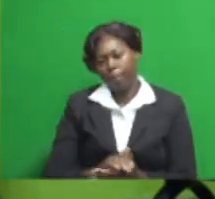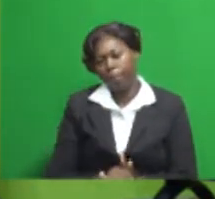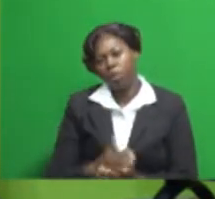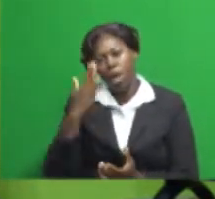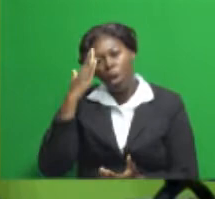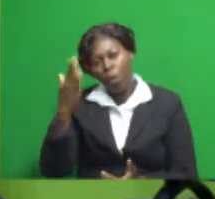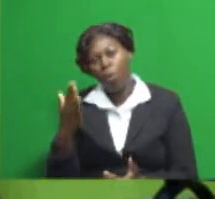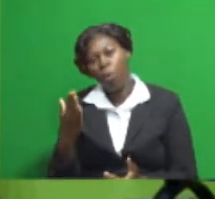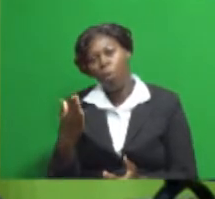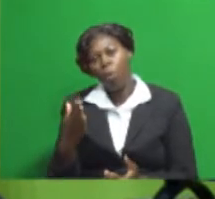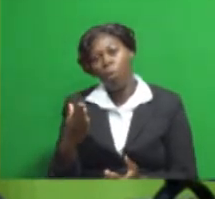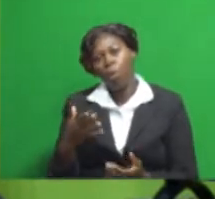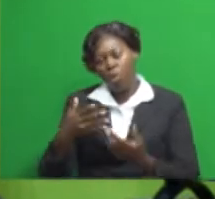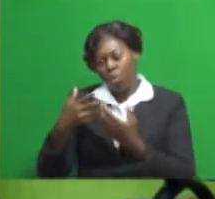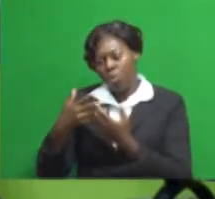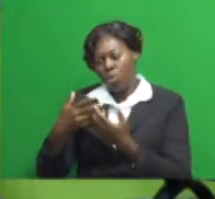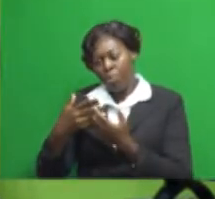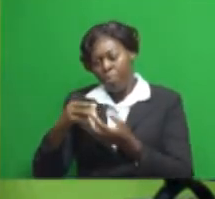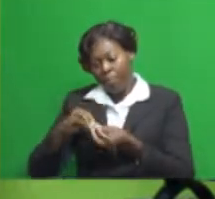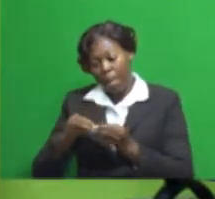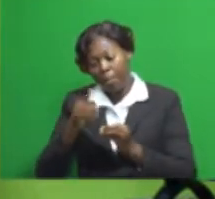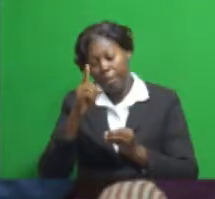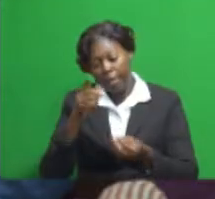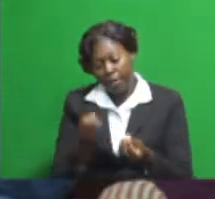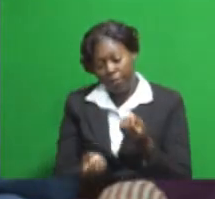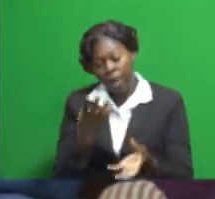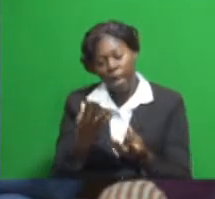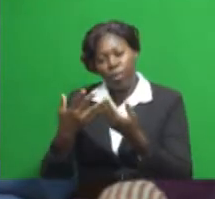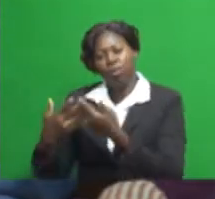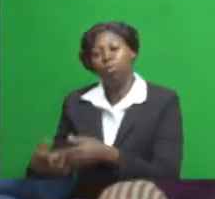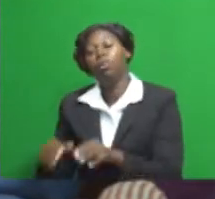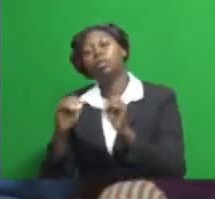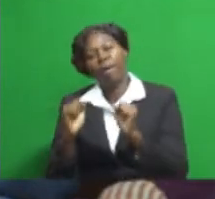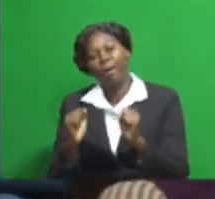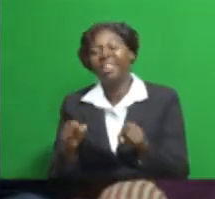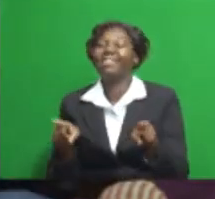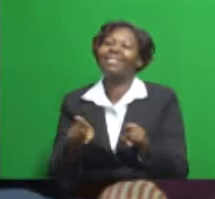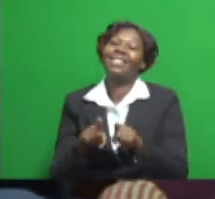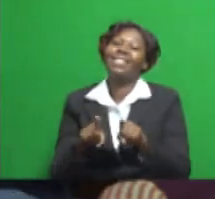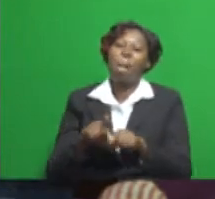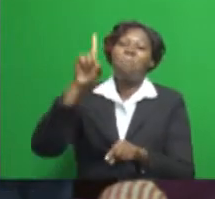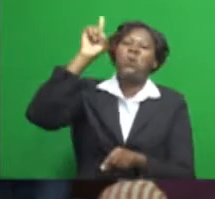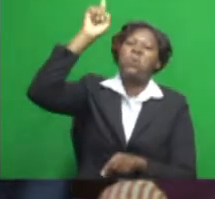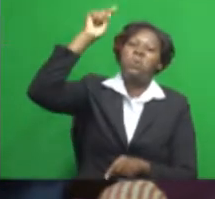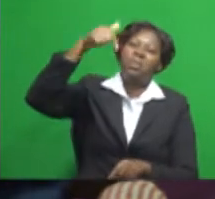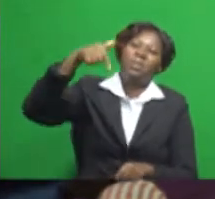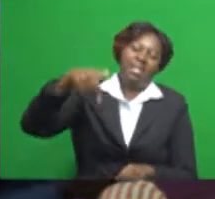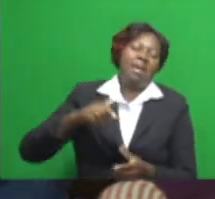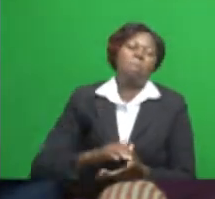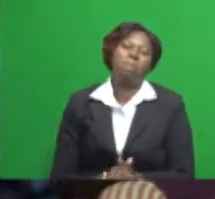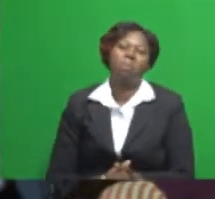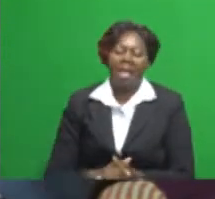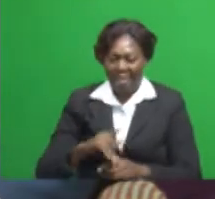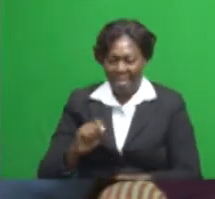kuti moto ushaiwe simba. Ndiye Mwari achiri kwere pastor. Ndiye Mwari mupenyu nanhasi. Ndiye watikutinzwe kamo. Ndiye watikutori watikutokurukura